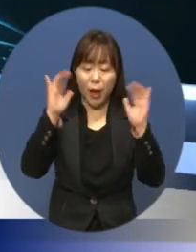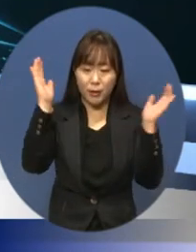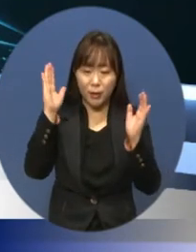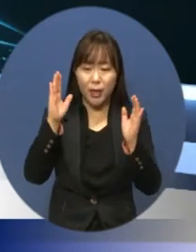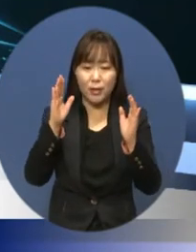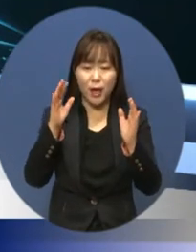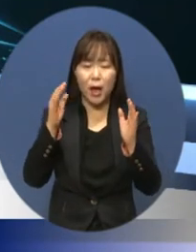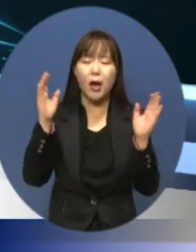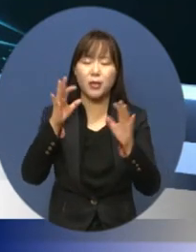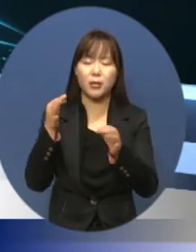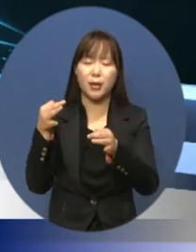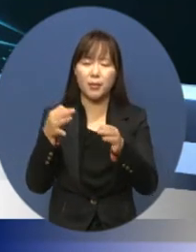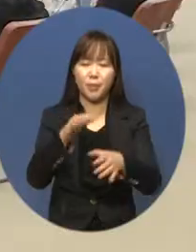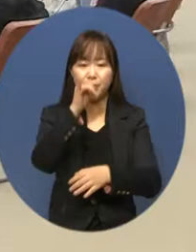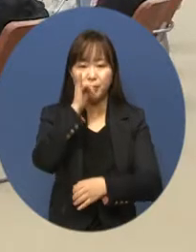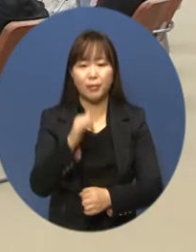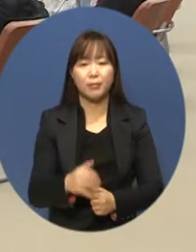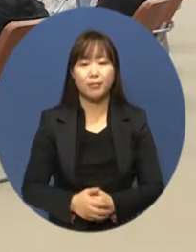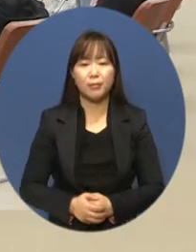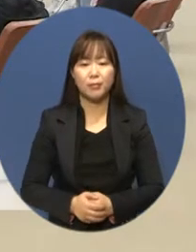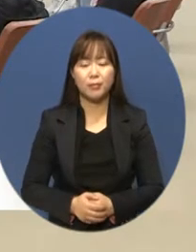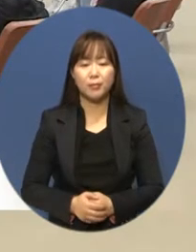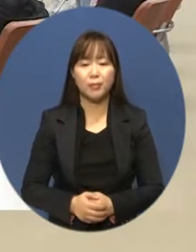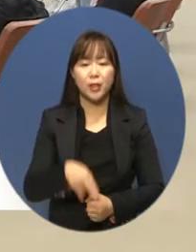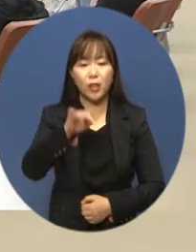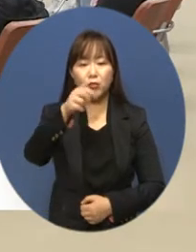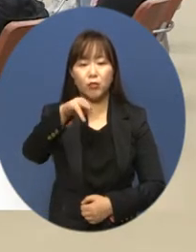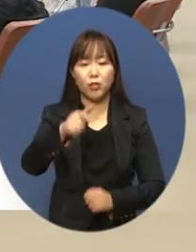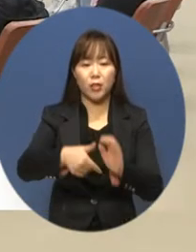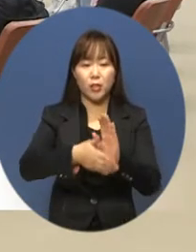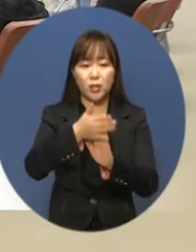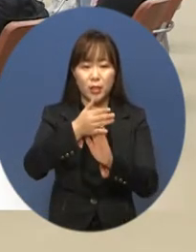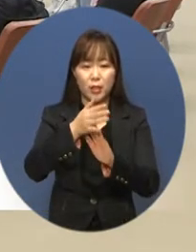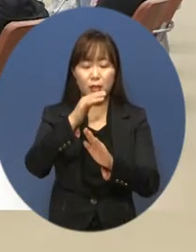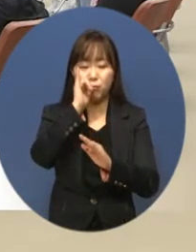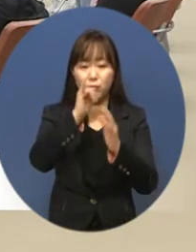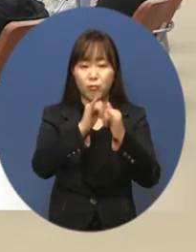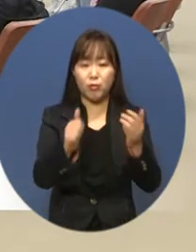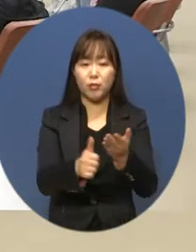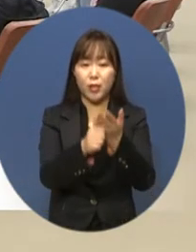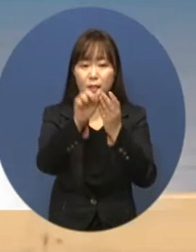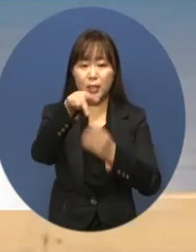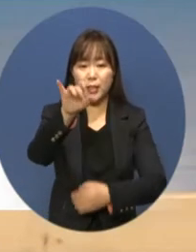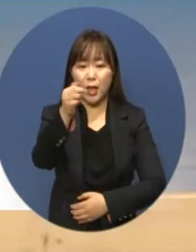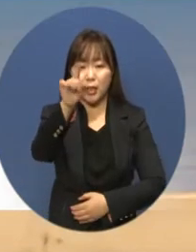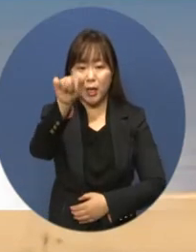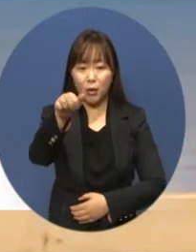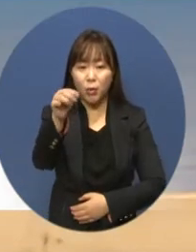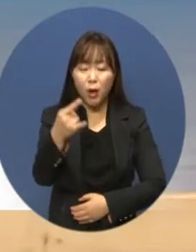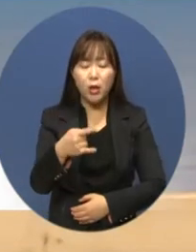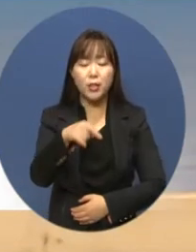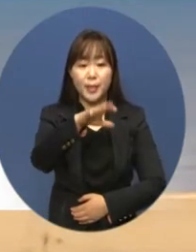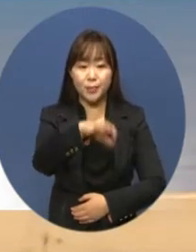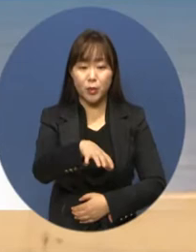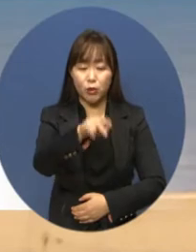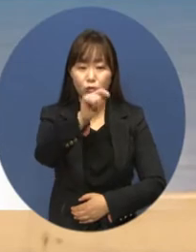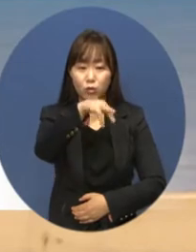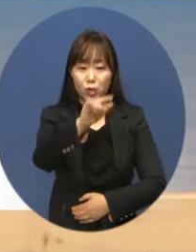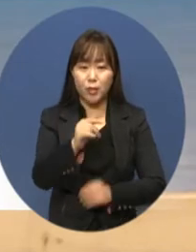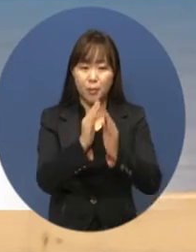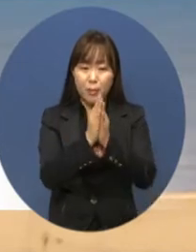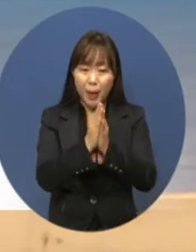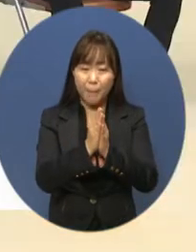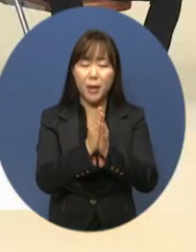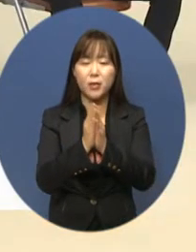전달했습니다 순천시 인재육성 장악해 가 지난 12일 순천에서 유학중인 미얀마 u